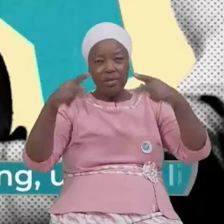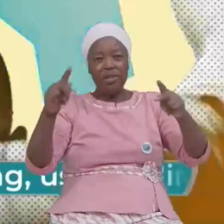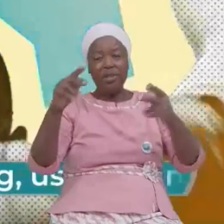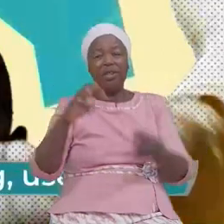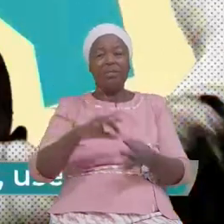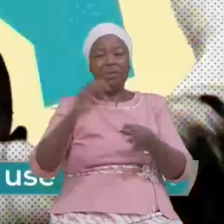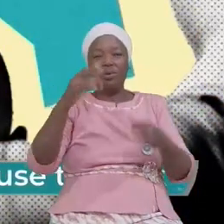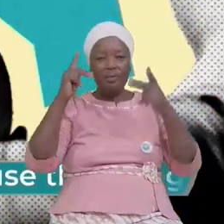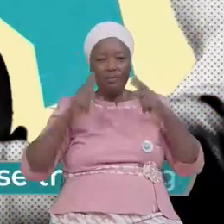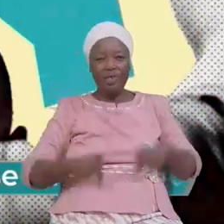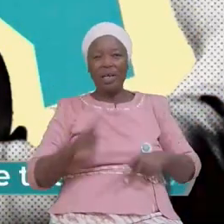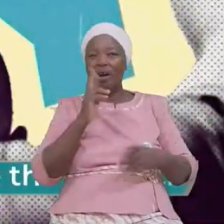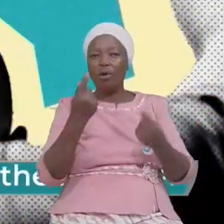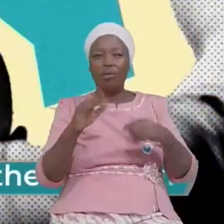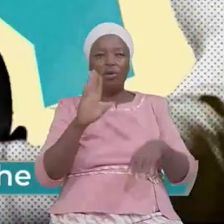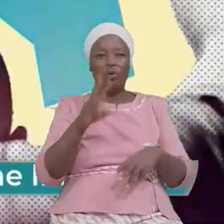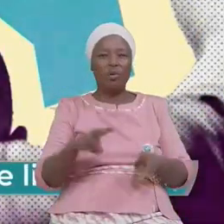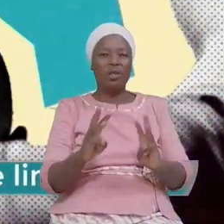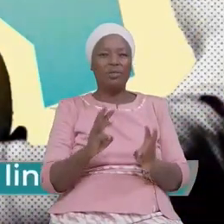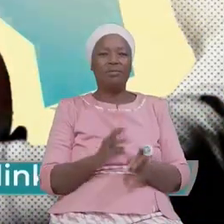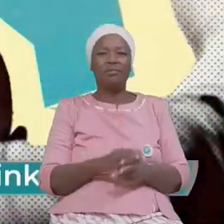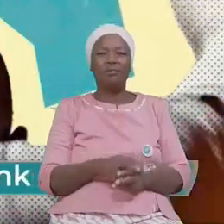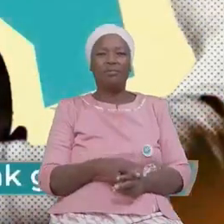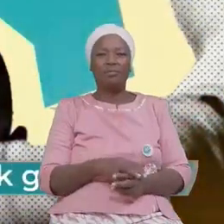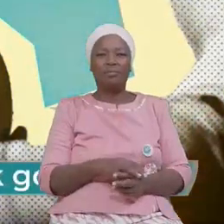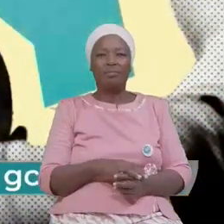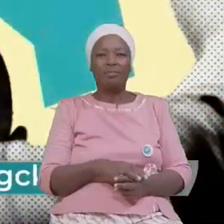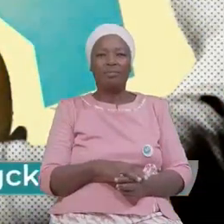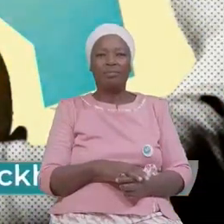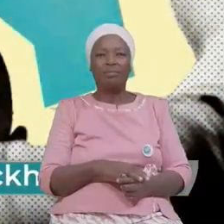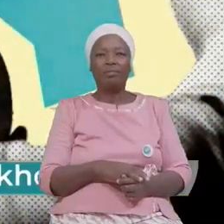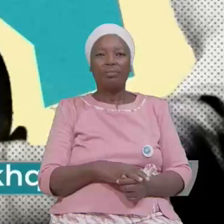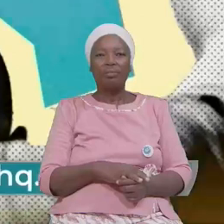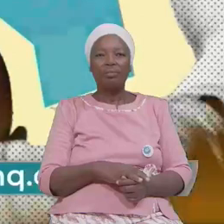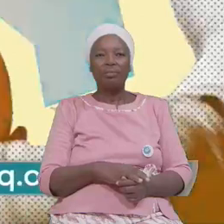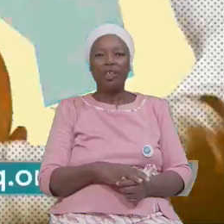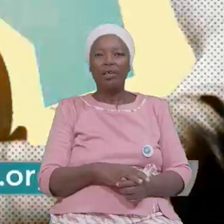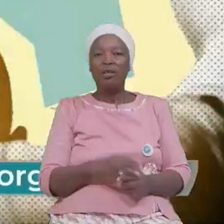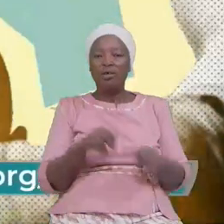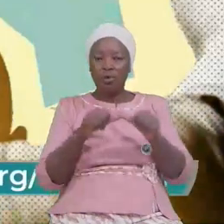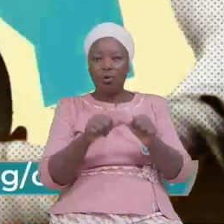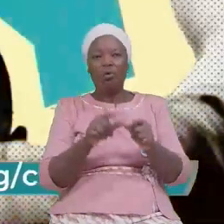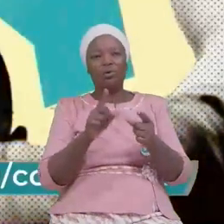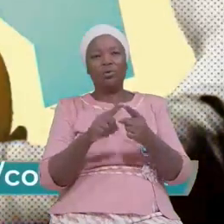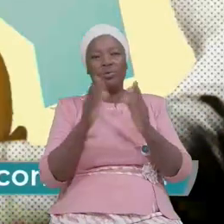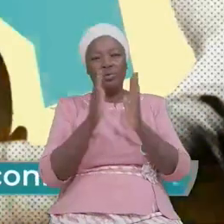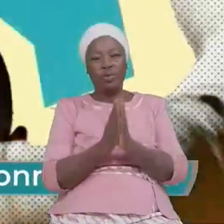Alors, il y a la guérison, le miracle pour vous ce soir. Continuez de parler au